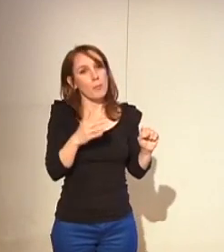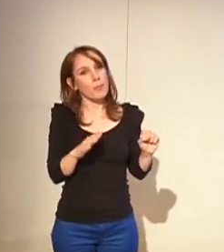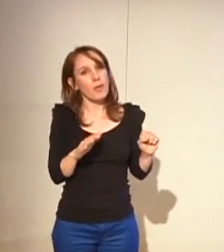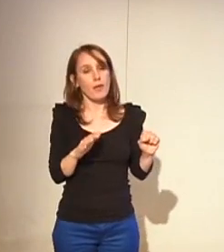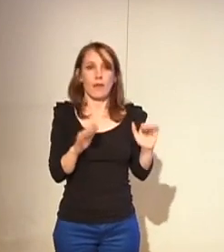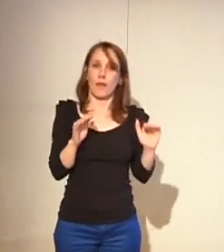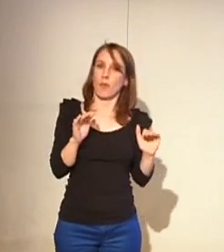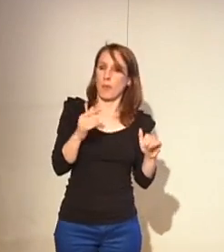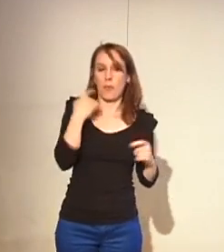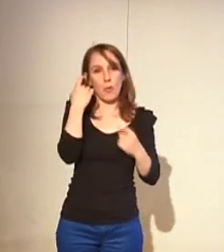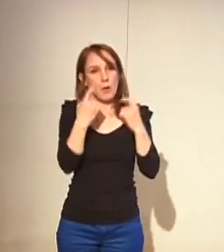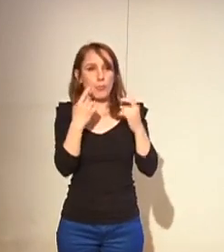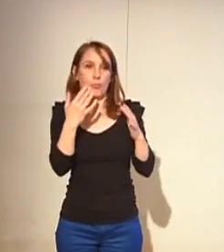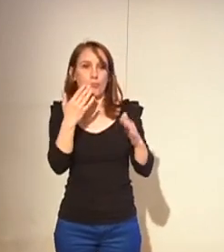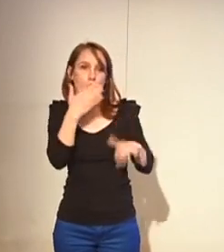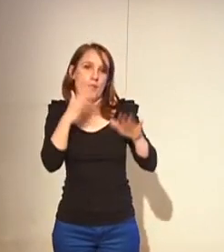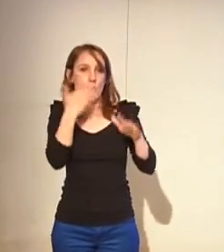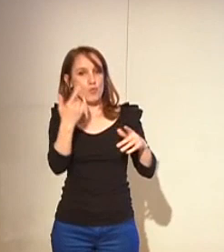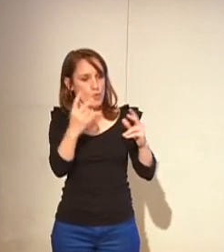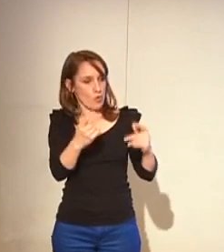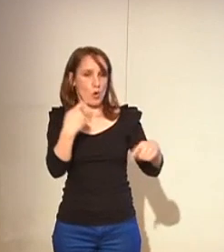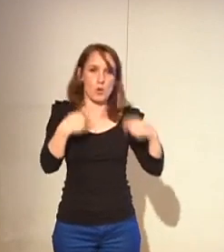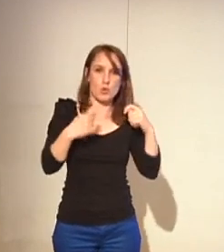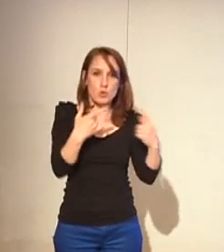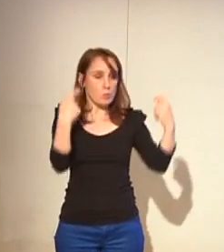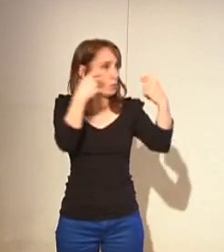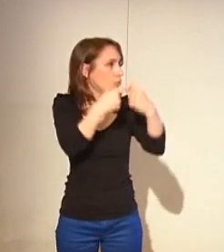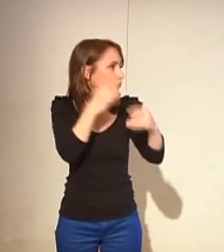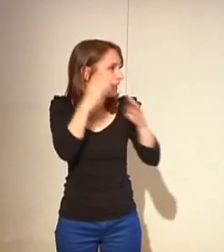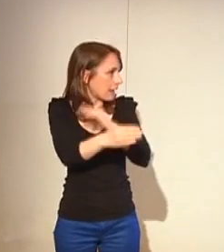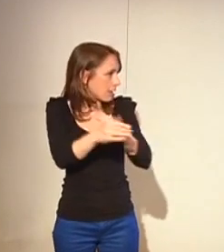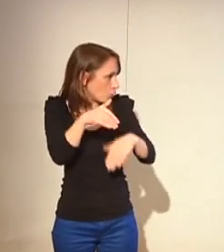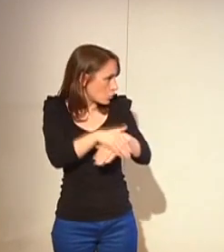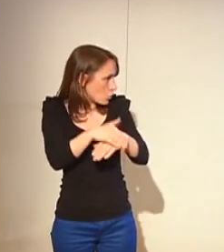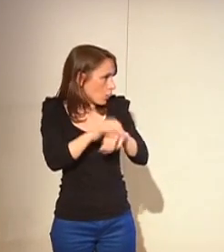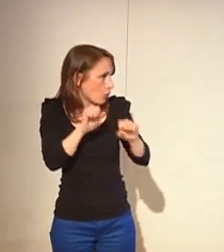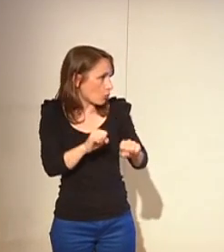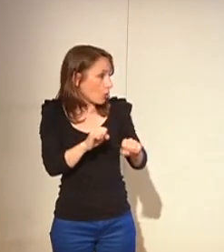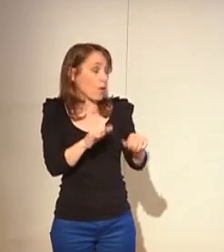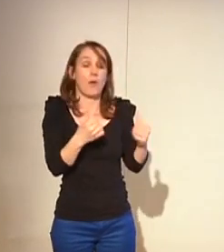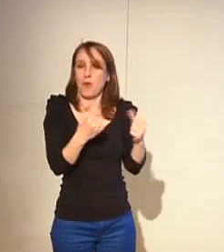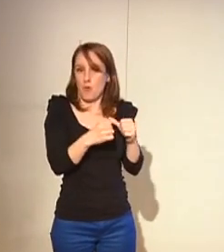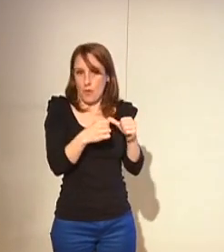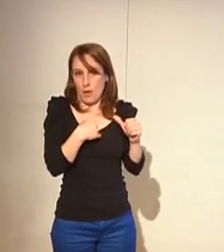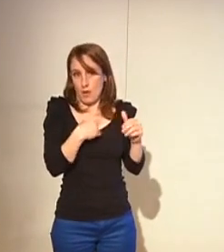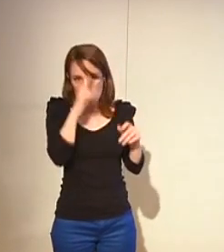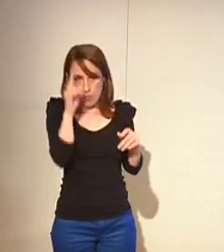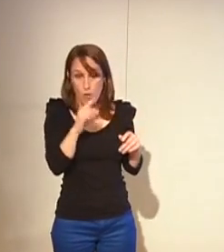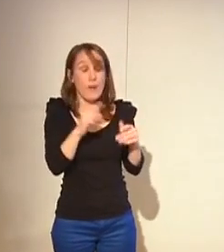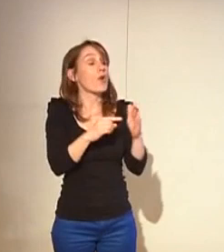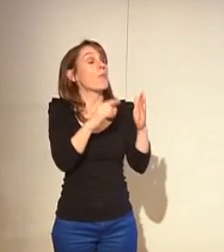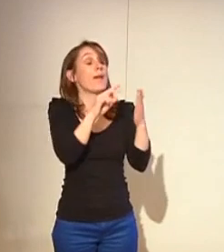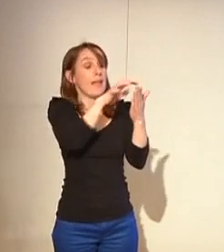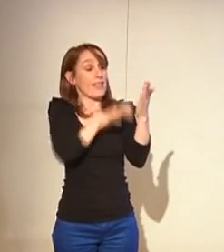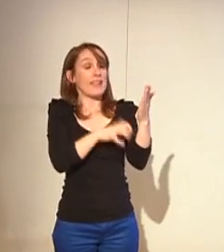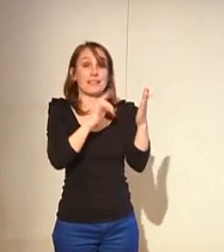pe le moins et vous auriez très bien pu dès ce soir garder la version de 2008 qui